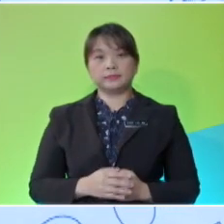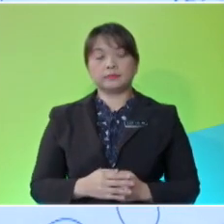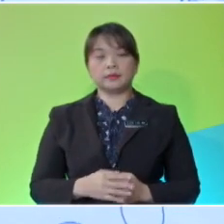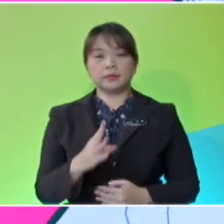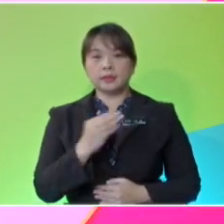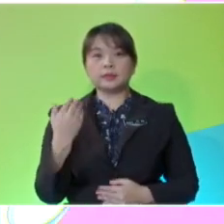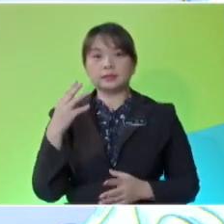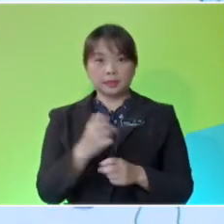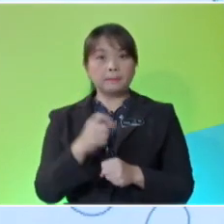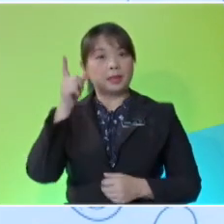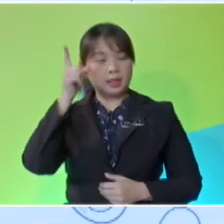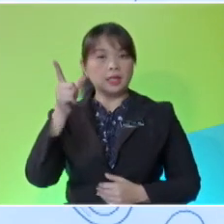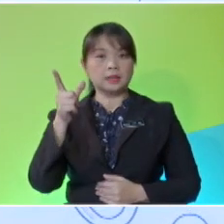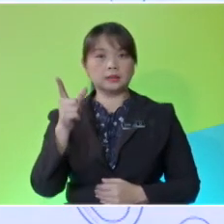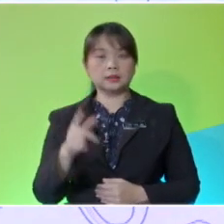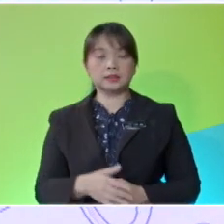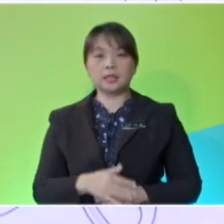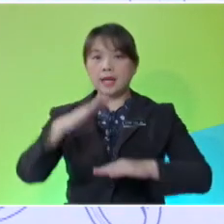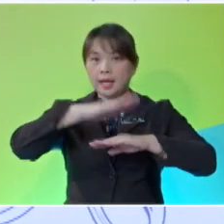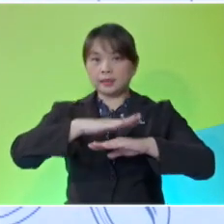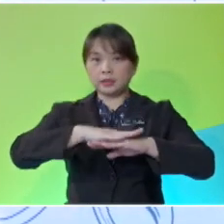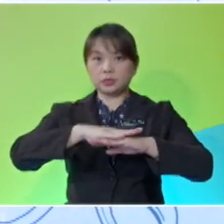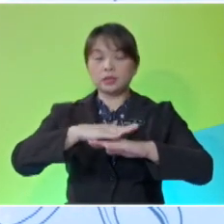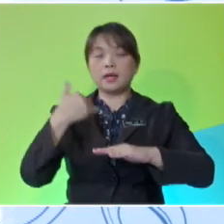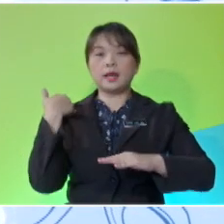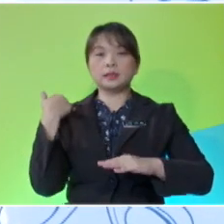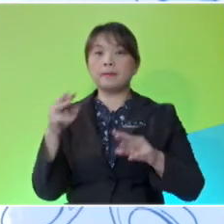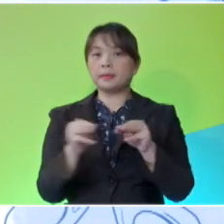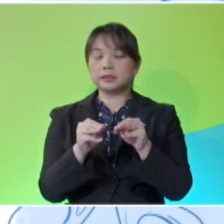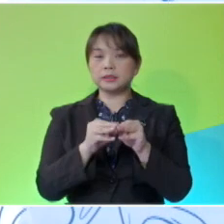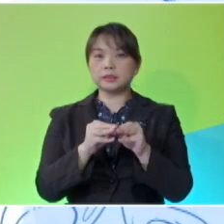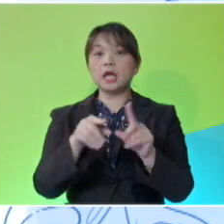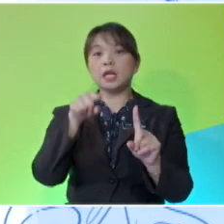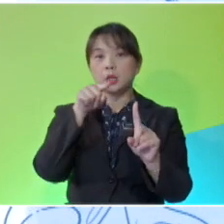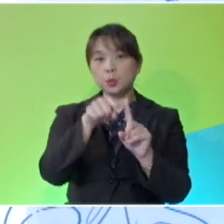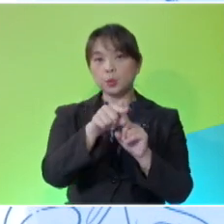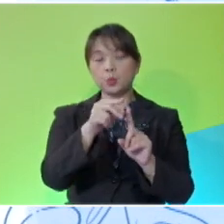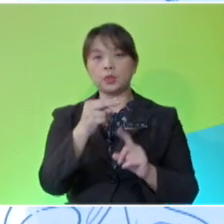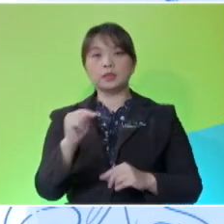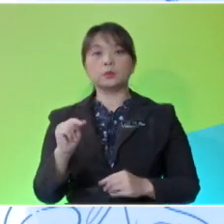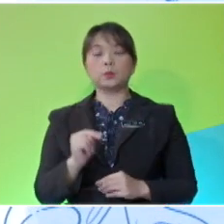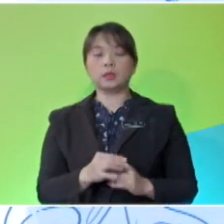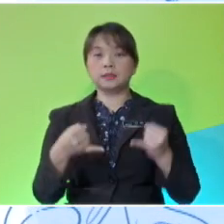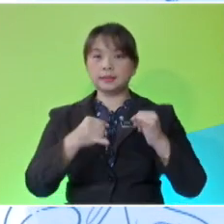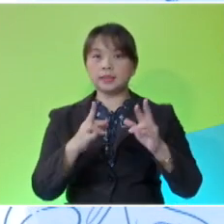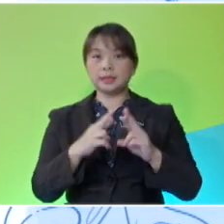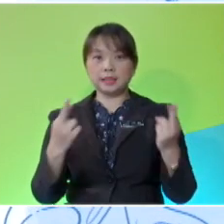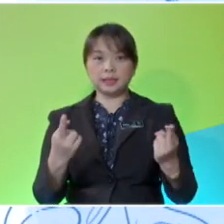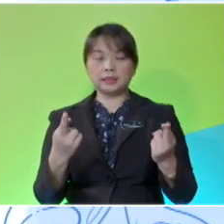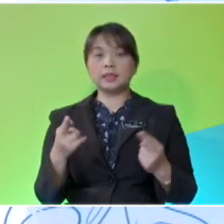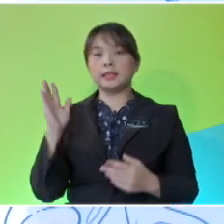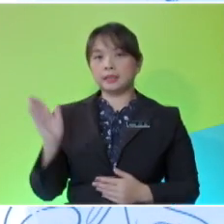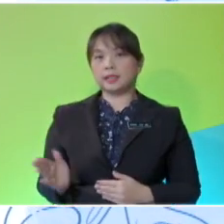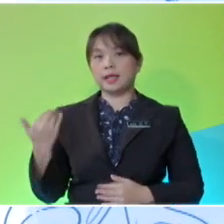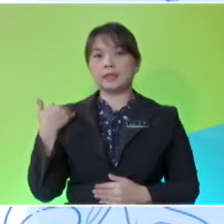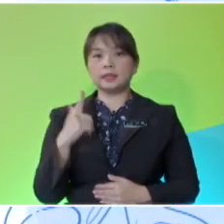di sebelah sana di sebelah atas betul terdapat macam haluan Jalan Raya yaitu jaringan pengangkutan dan ini adalah sebuah Bandar lah